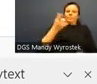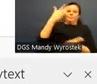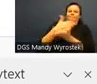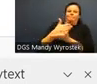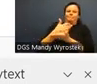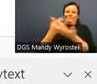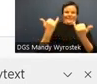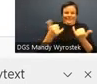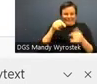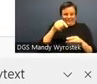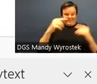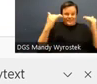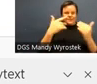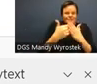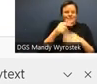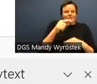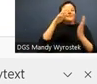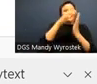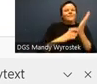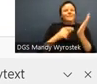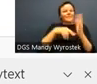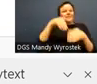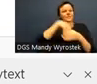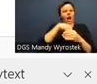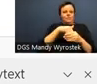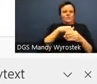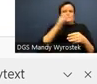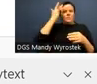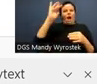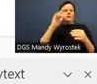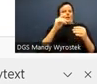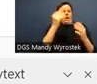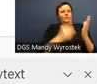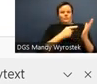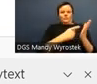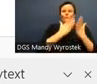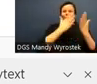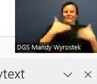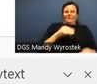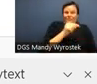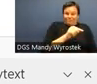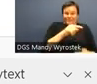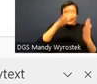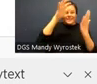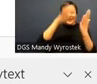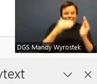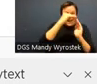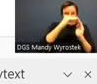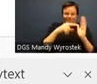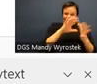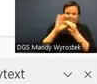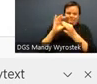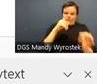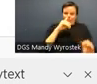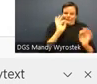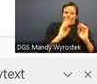Ich habe als Alternativtext einfach hingeschrieben, Angebote des Kompetenzzentrums. Das wird auch vorgelesen, und